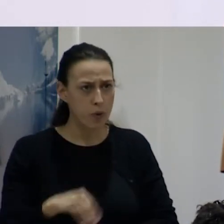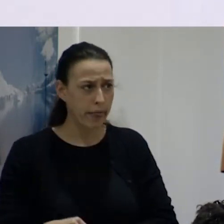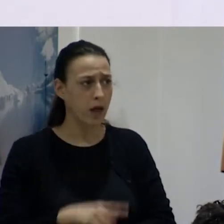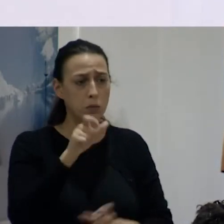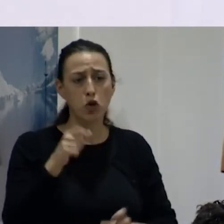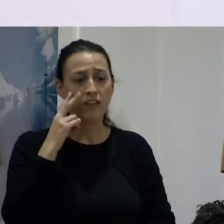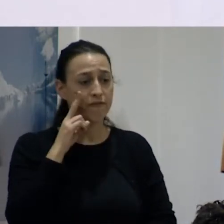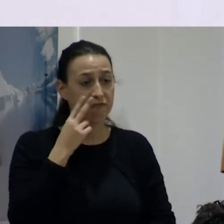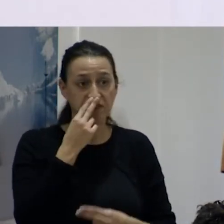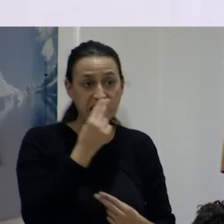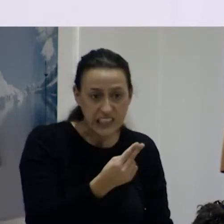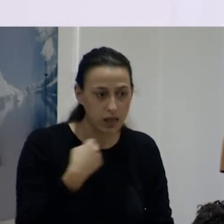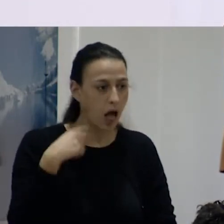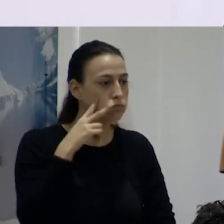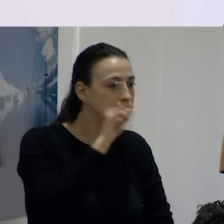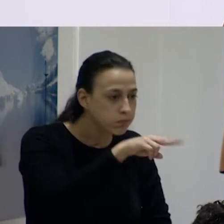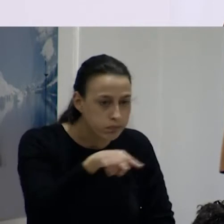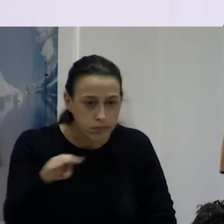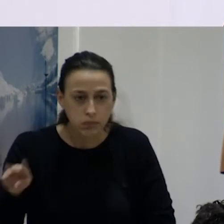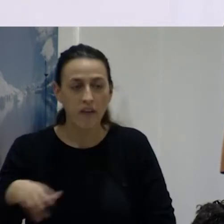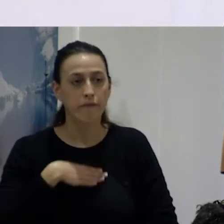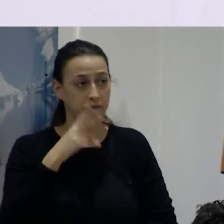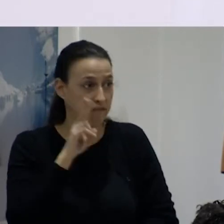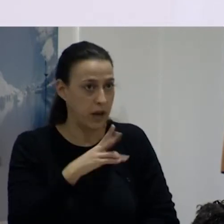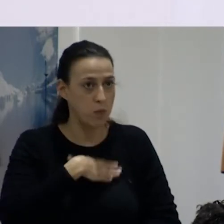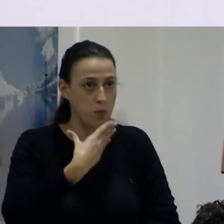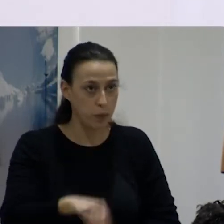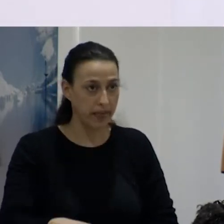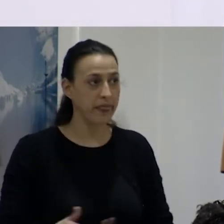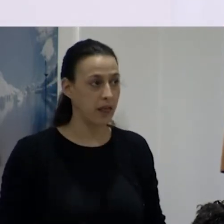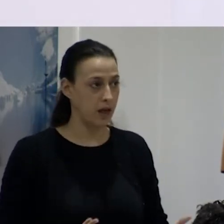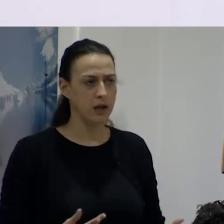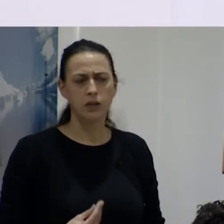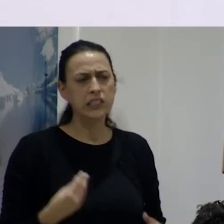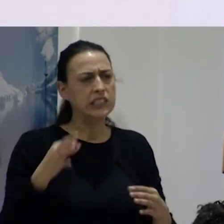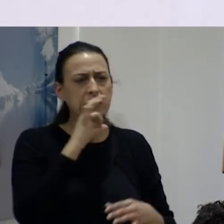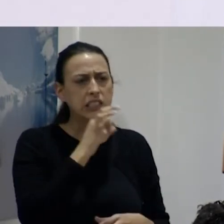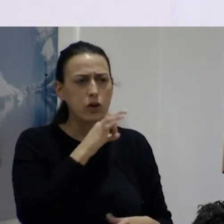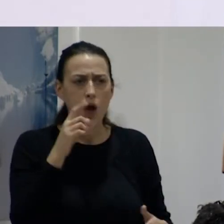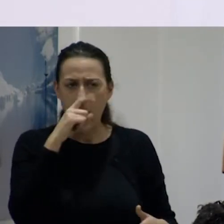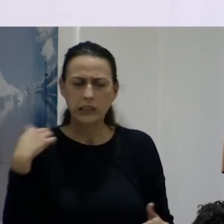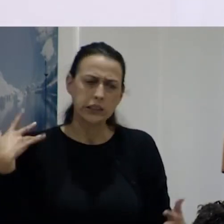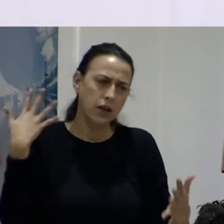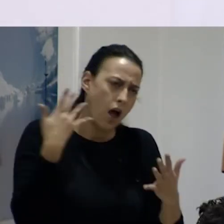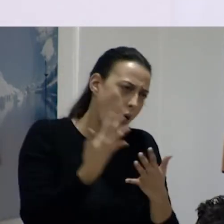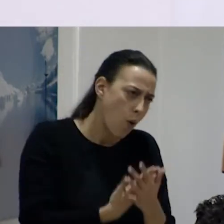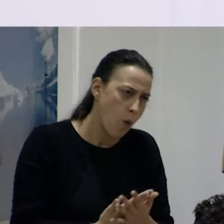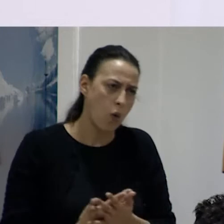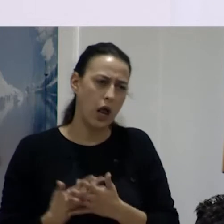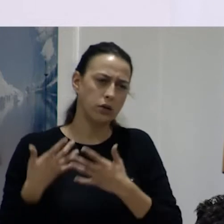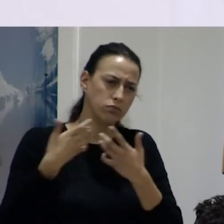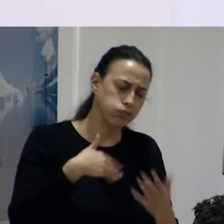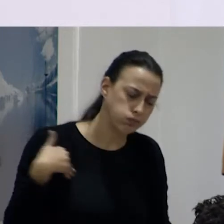i visitants de Florència, al llarg de 5 segles. I al llarg de tot aquest temps, la